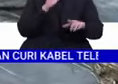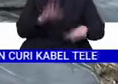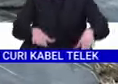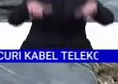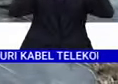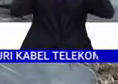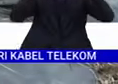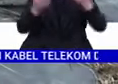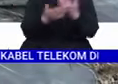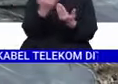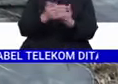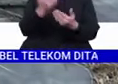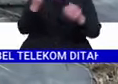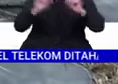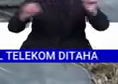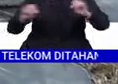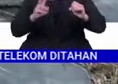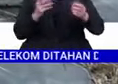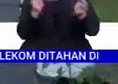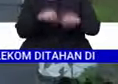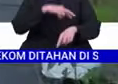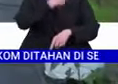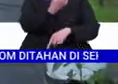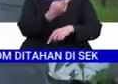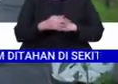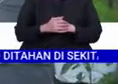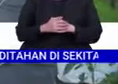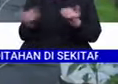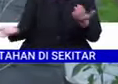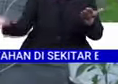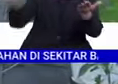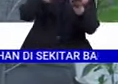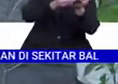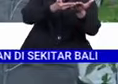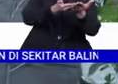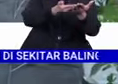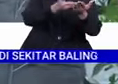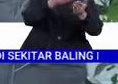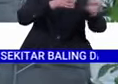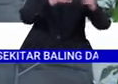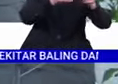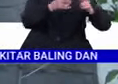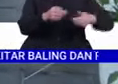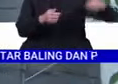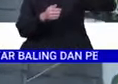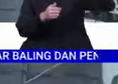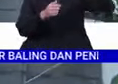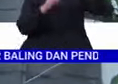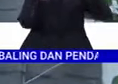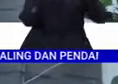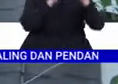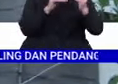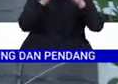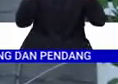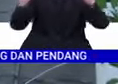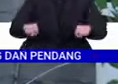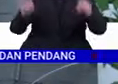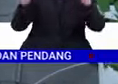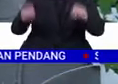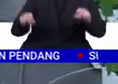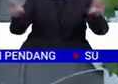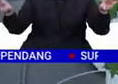masa akan datang menurut beliau cadangan tersebut telah dikemukakan kepada pihak pengurusan dan berharap sistem tersebut